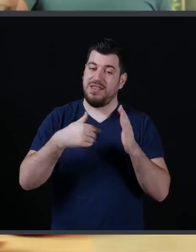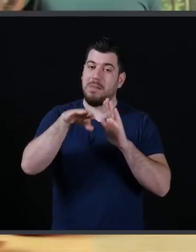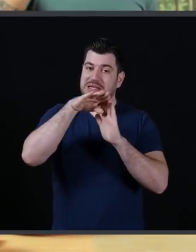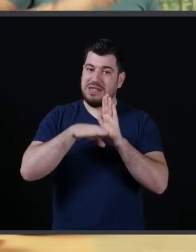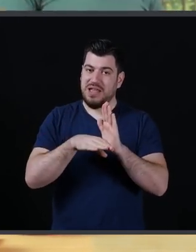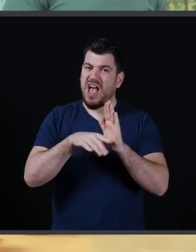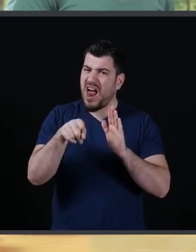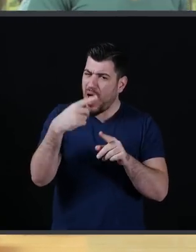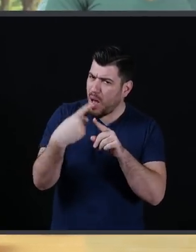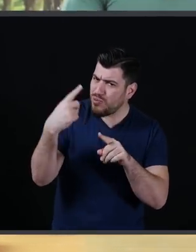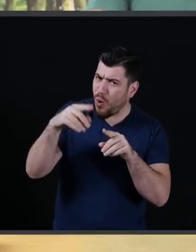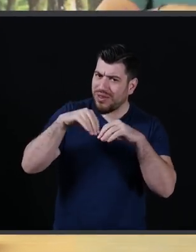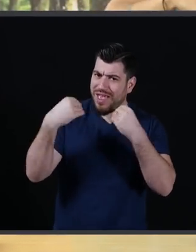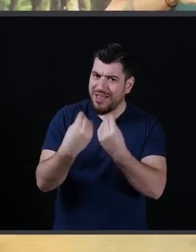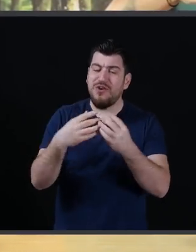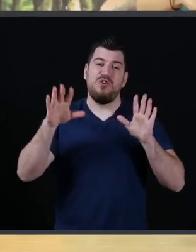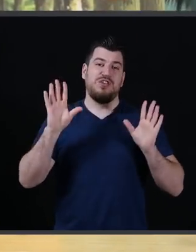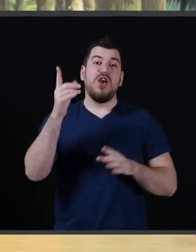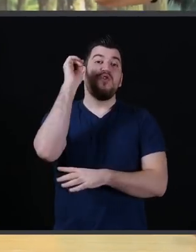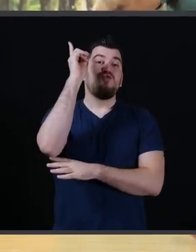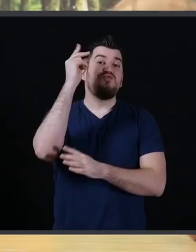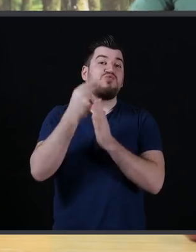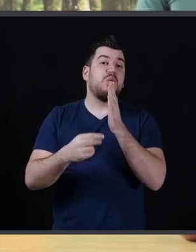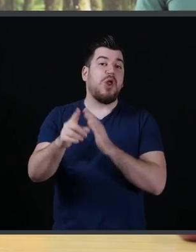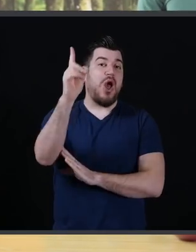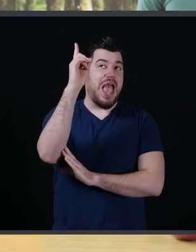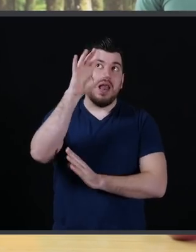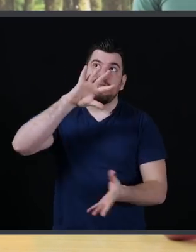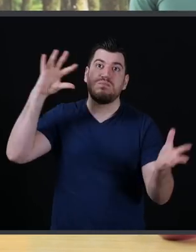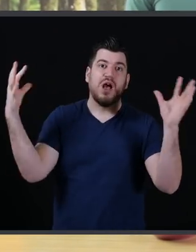νούμερο ένα κέικ παγκοσμίως Από άποψη αφράτου κέικ